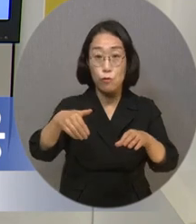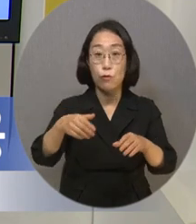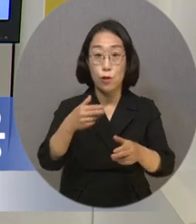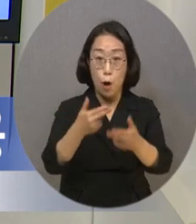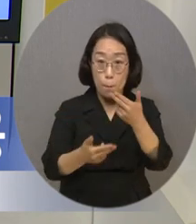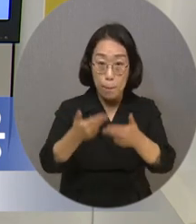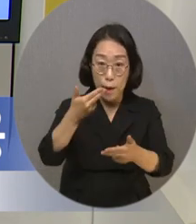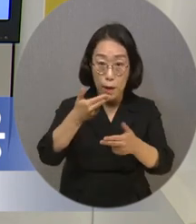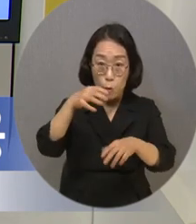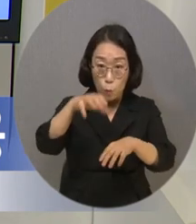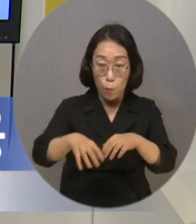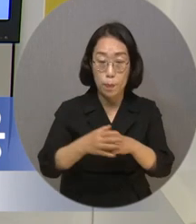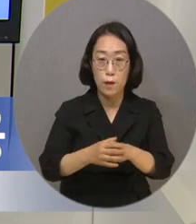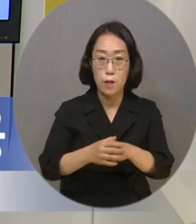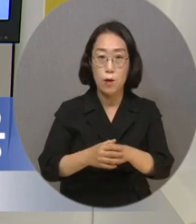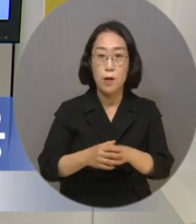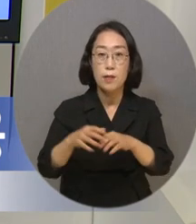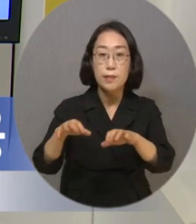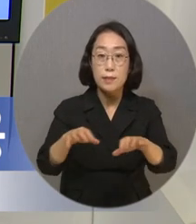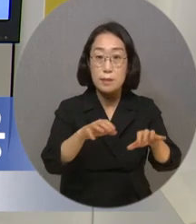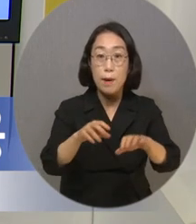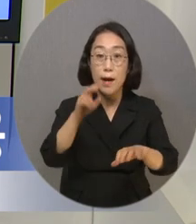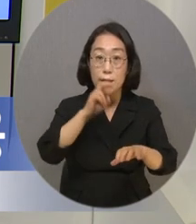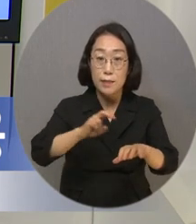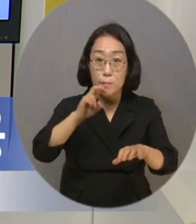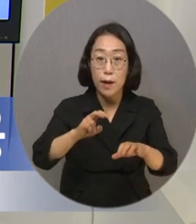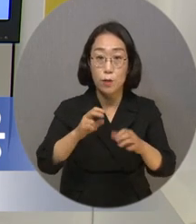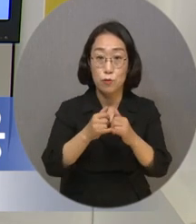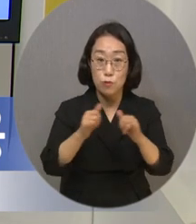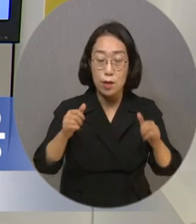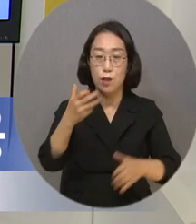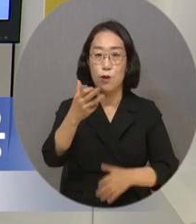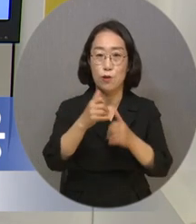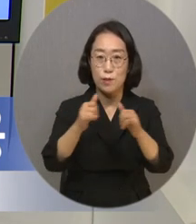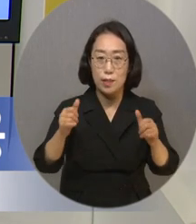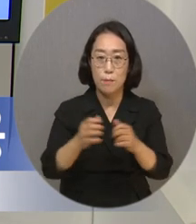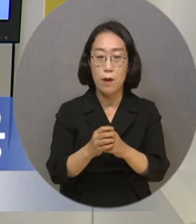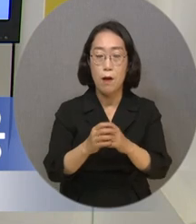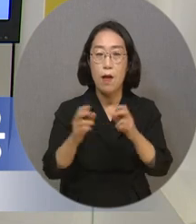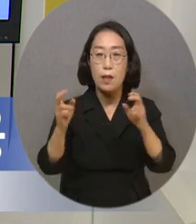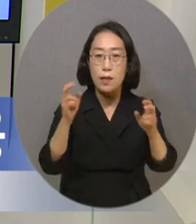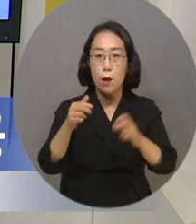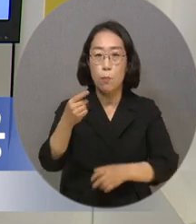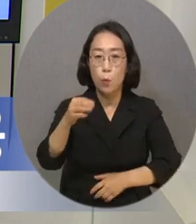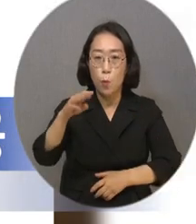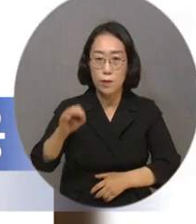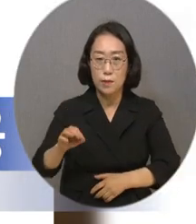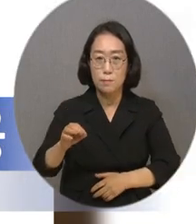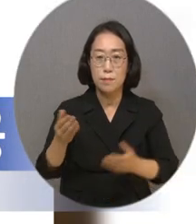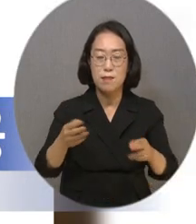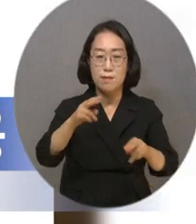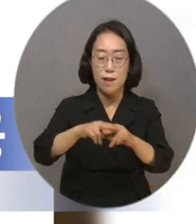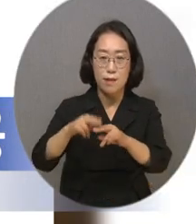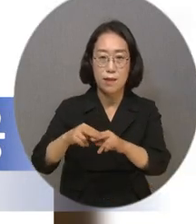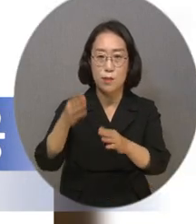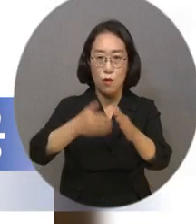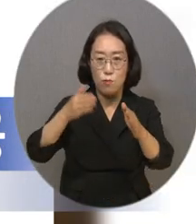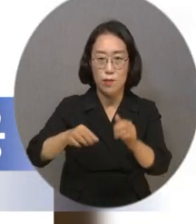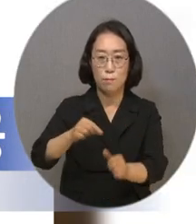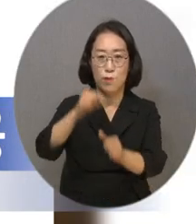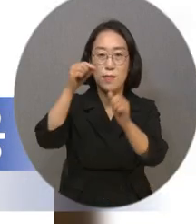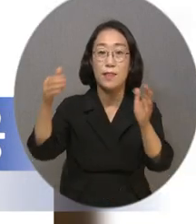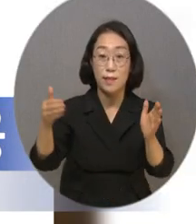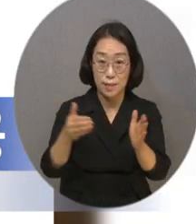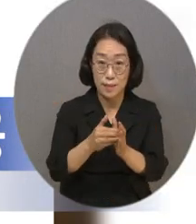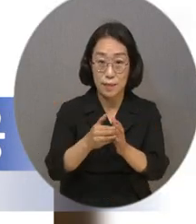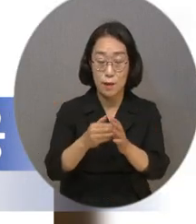소속 발달장애 연주자 18명이 주식회사 농심 직원으로 정식 채용됐습니다 농심 본사에서